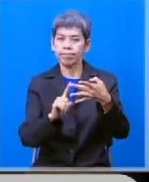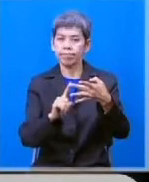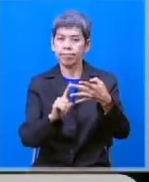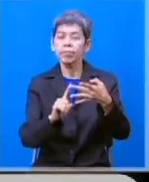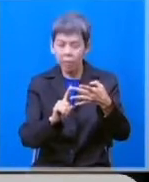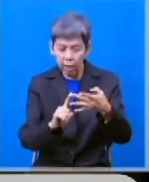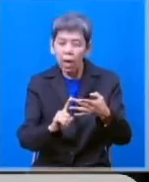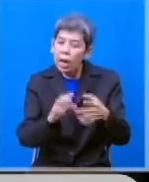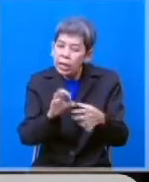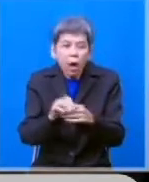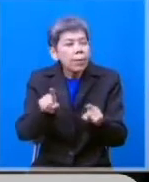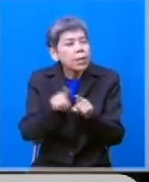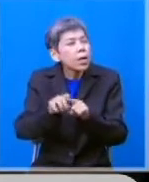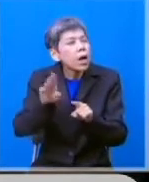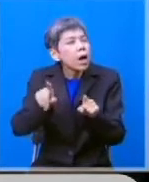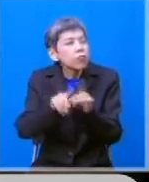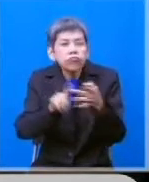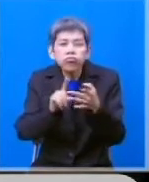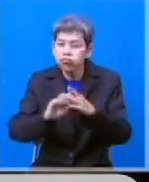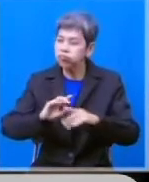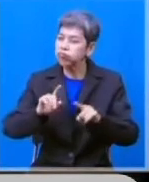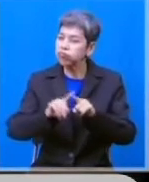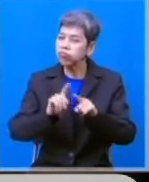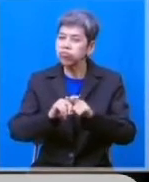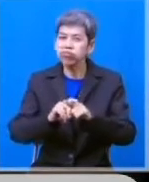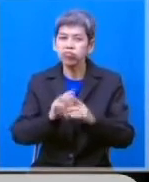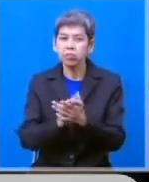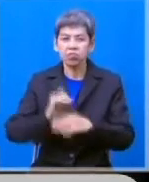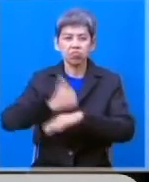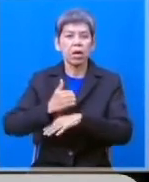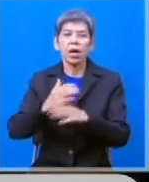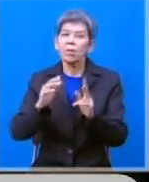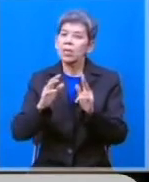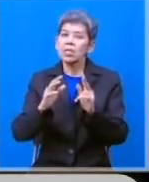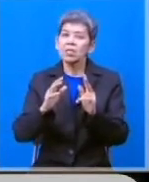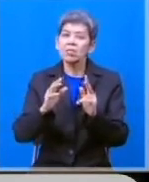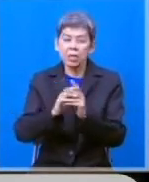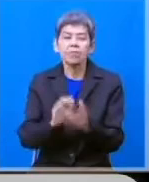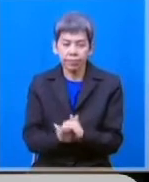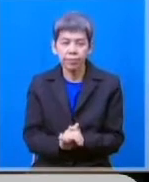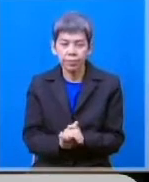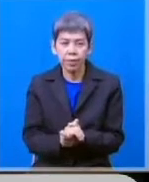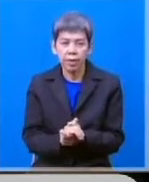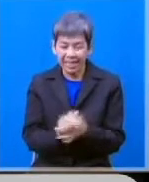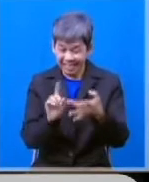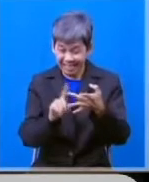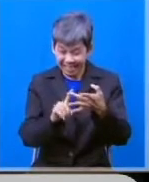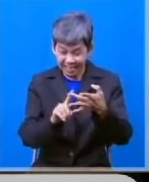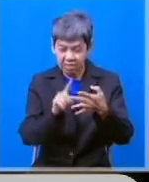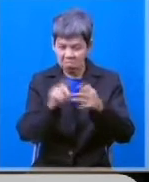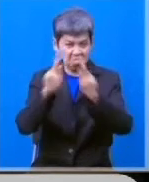ถ้าเปรียบเทียบธุรกิจก็อาจจะเป็นระดับดีนะครับเป็นแบบนั้นนะครับข้างบนนั้นเป็นระดับ